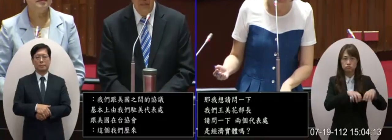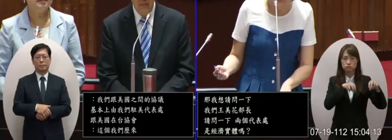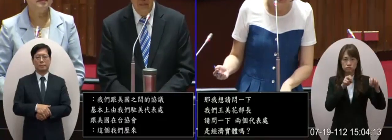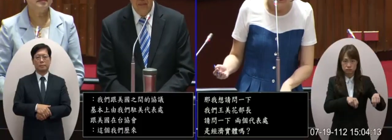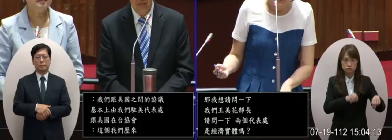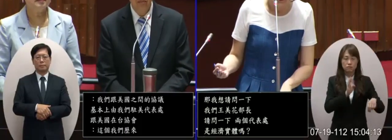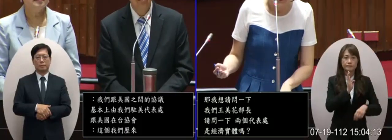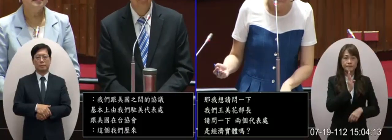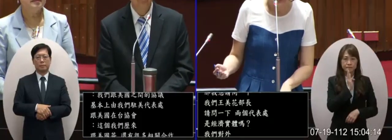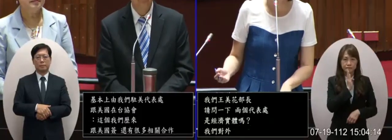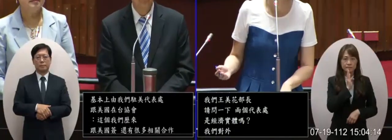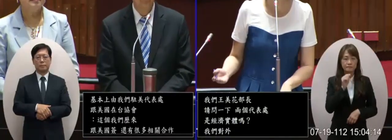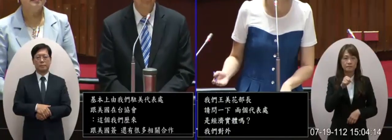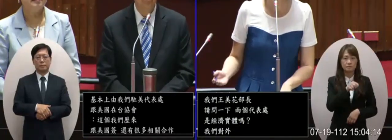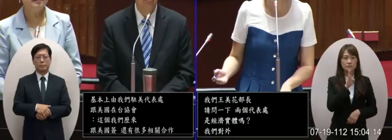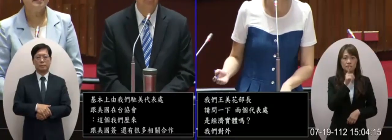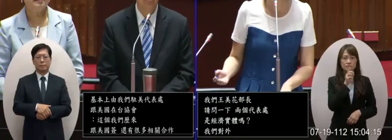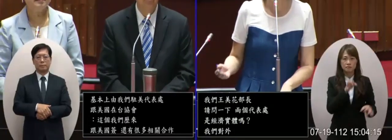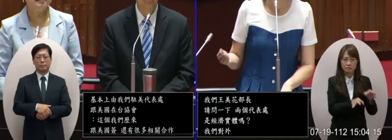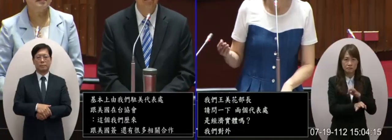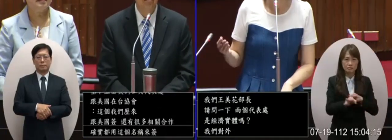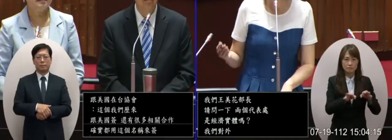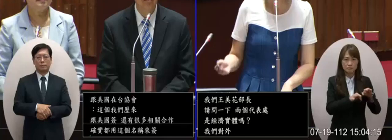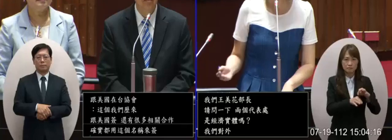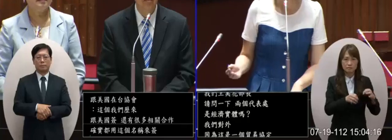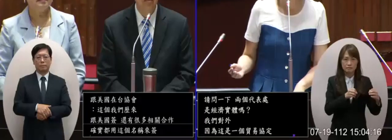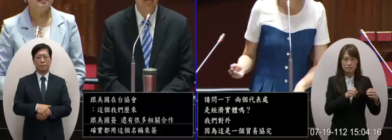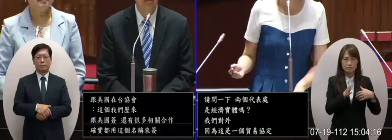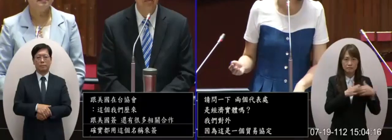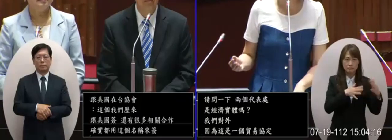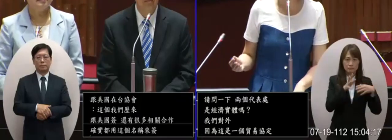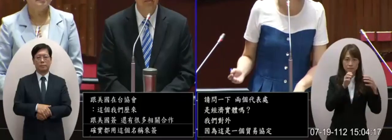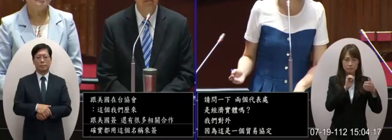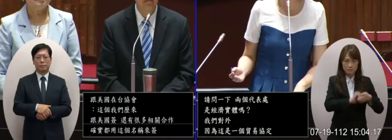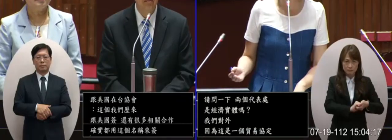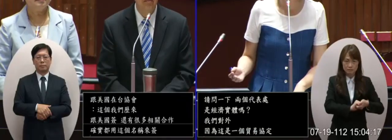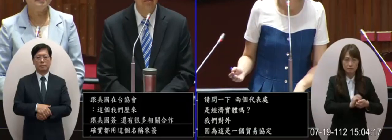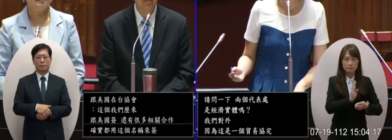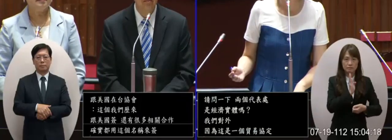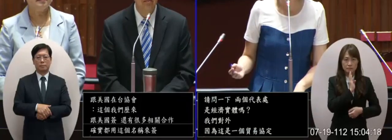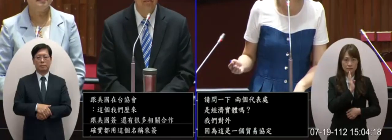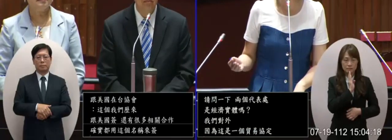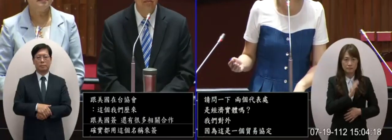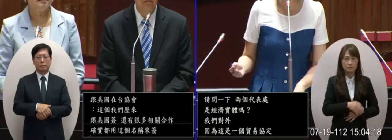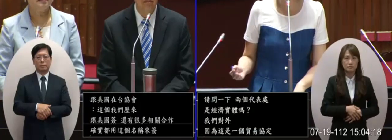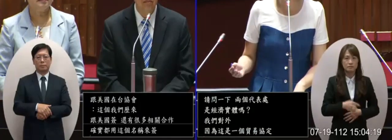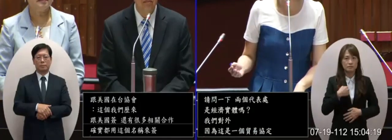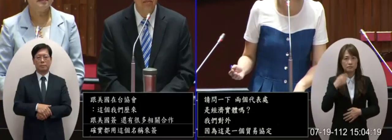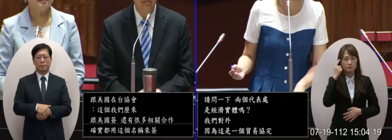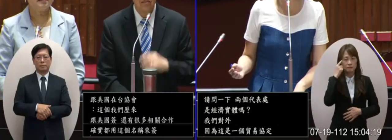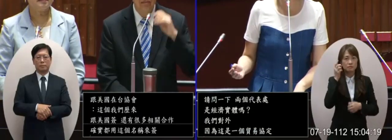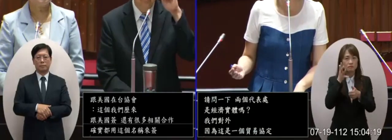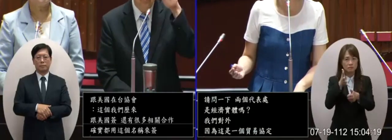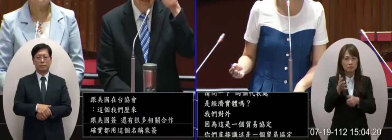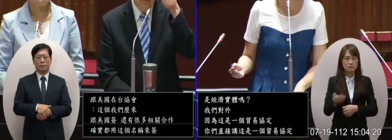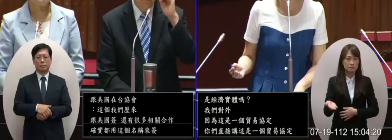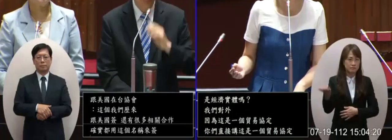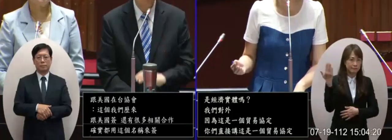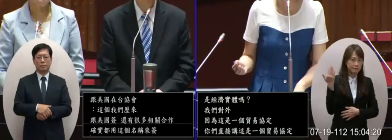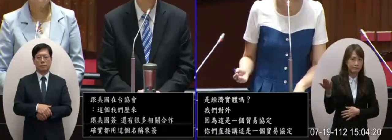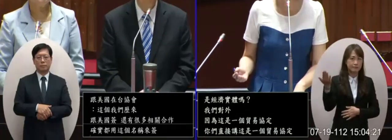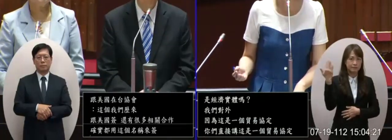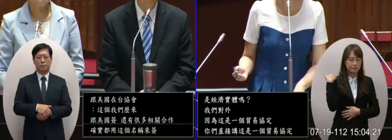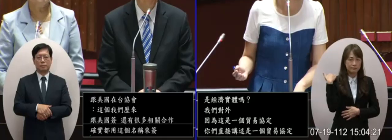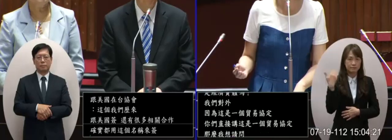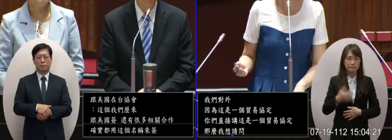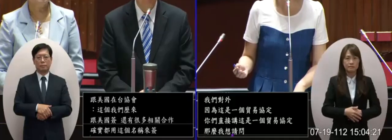这是一个贸易协定啊。那么我想请问，我们过去哈、我